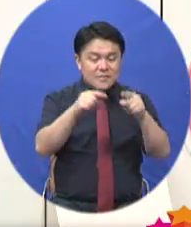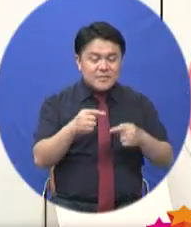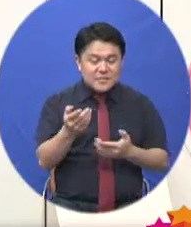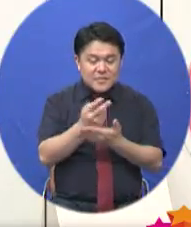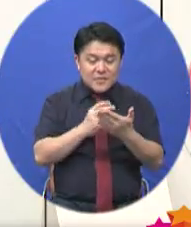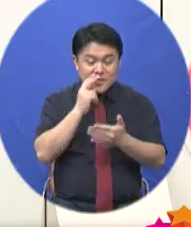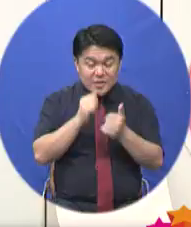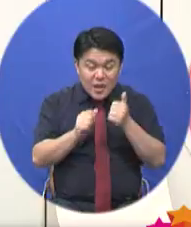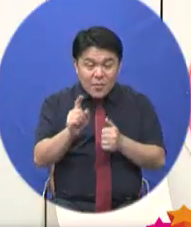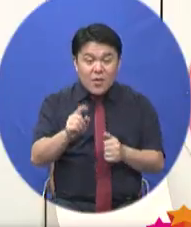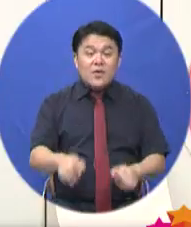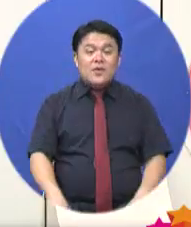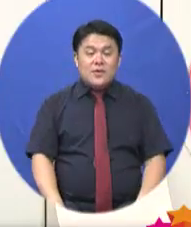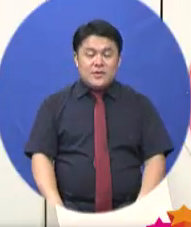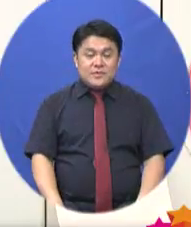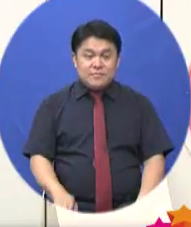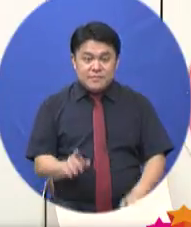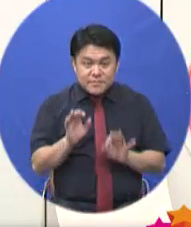노예 사랑을 이렇게